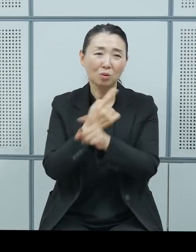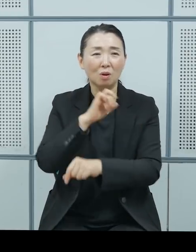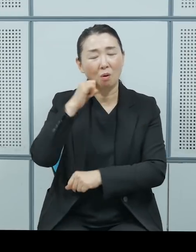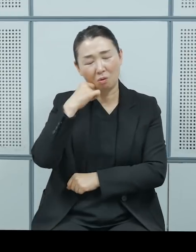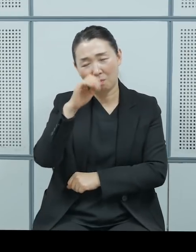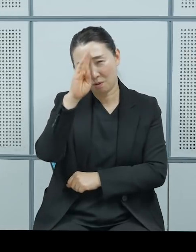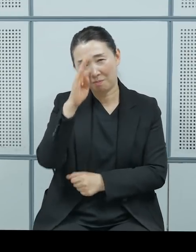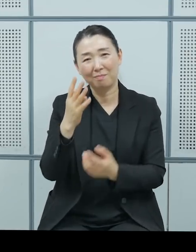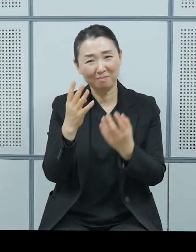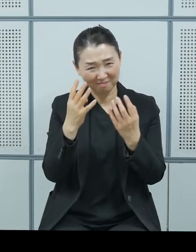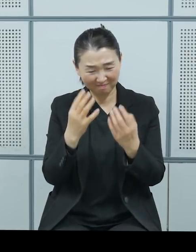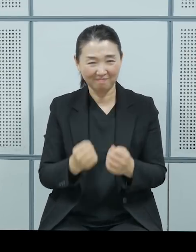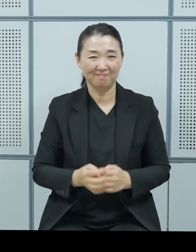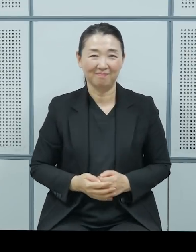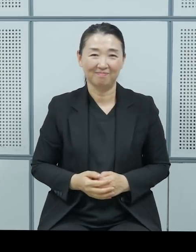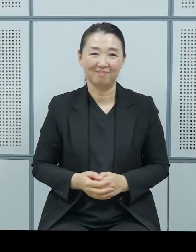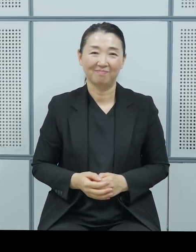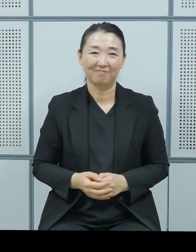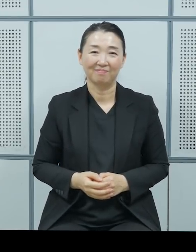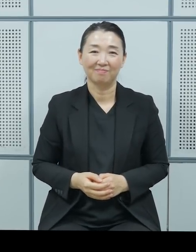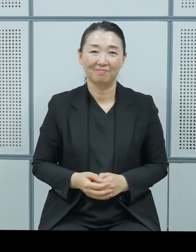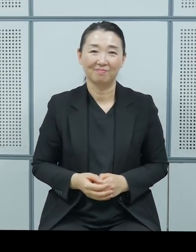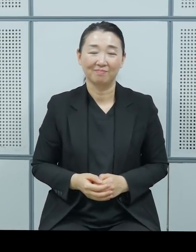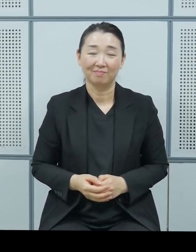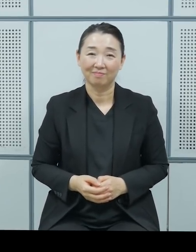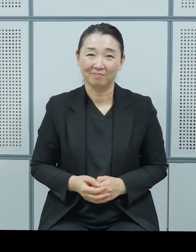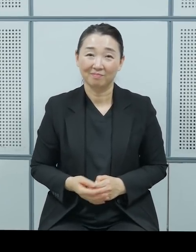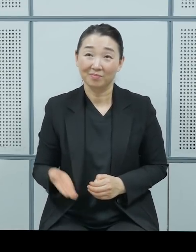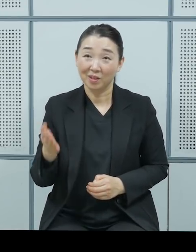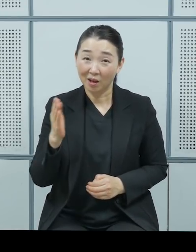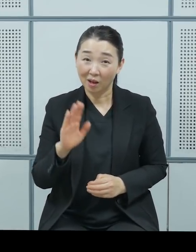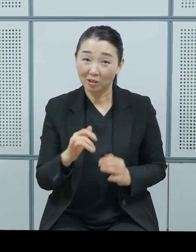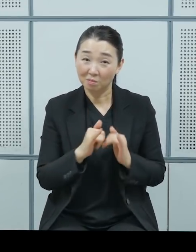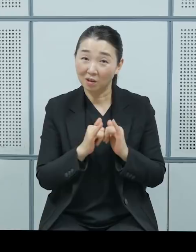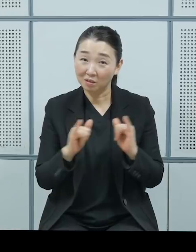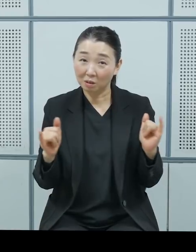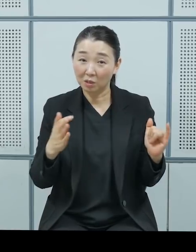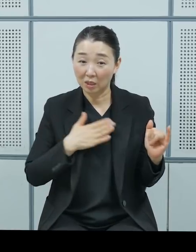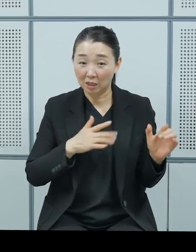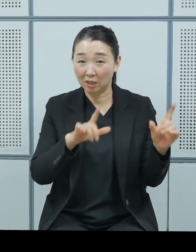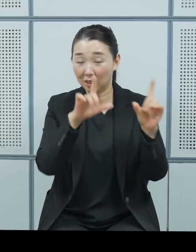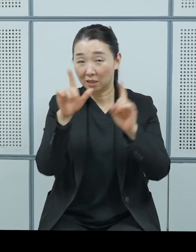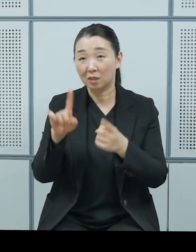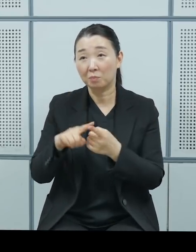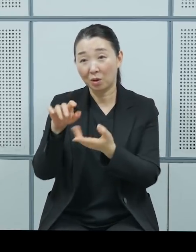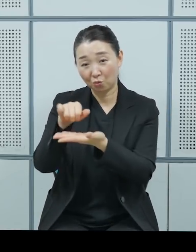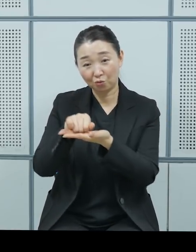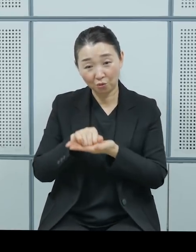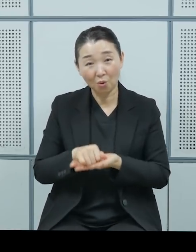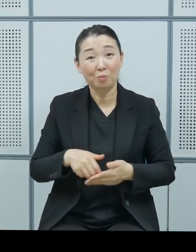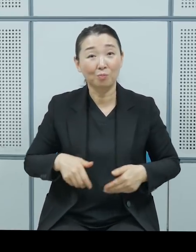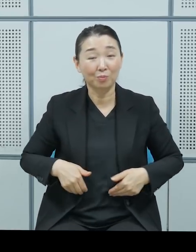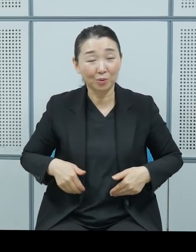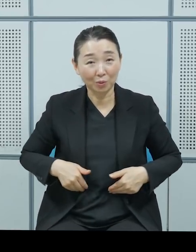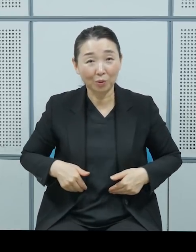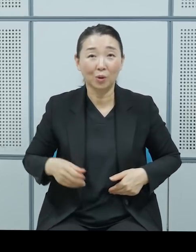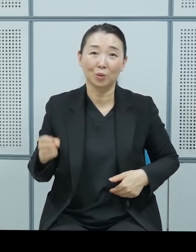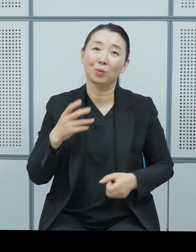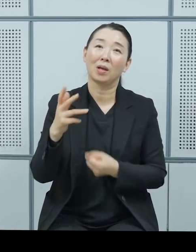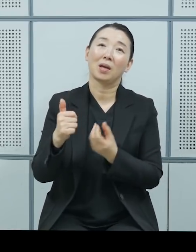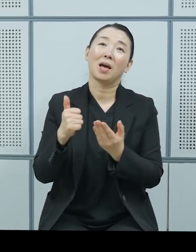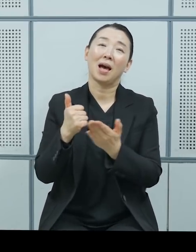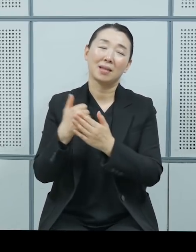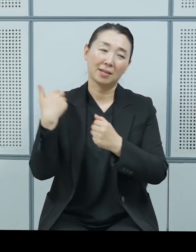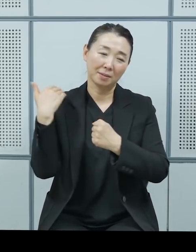게 대부분이잖아요. 네, 네, 맞습니다. 그런데 사람들이 그걸 자기의 삶으로 수용을 해야지만